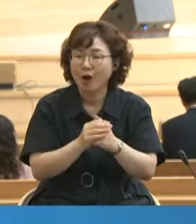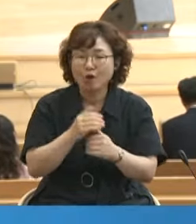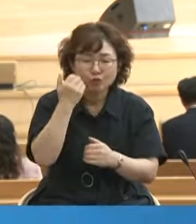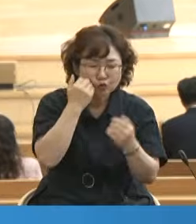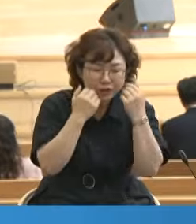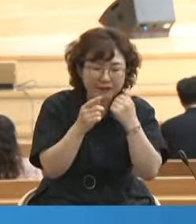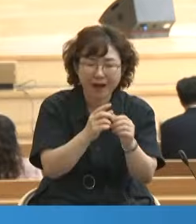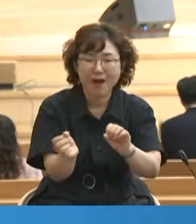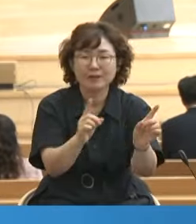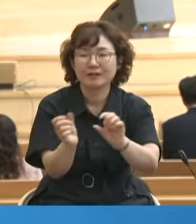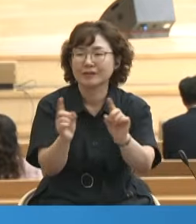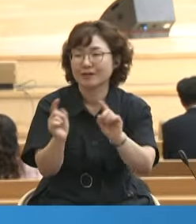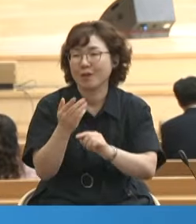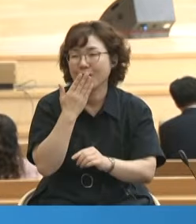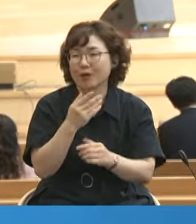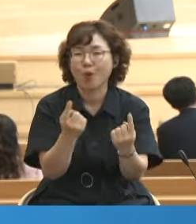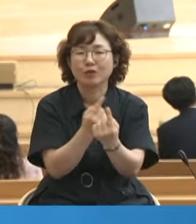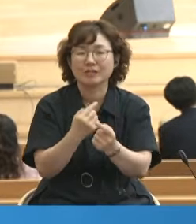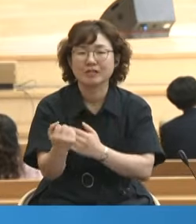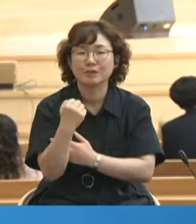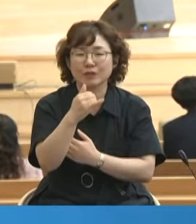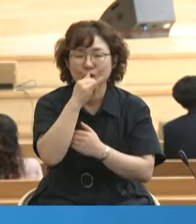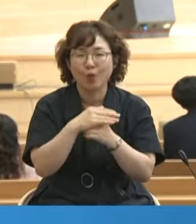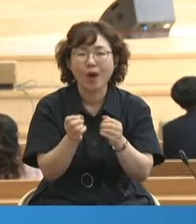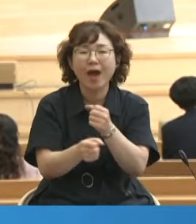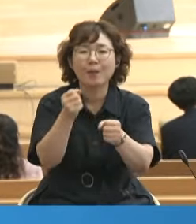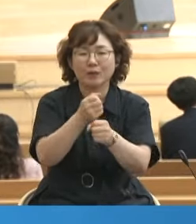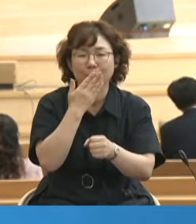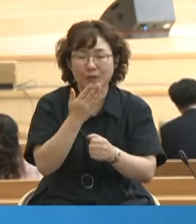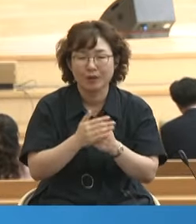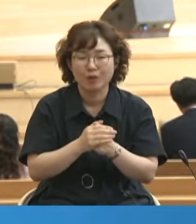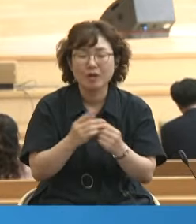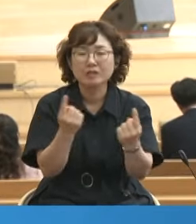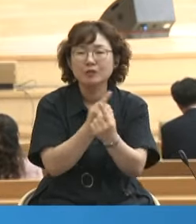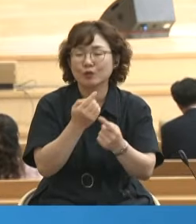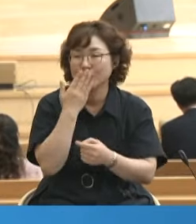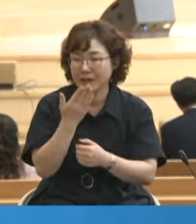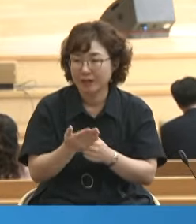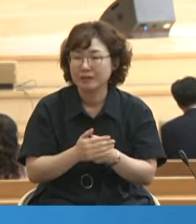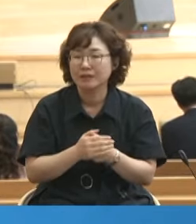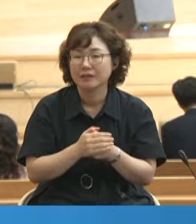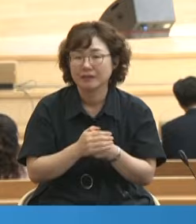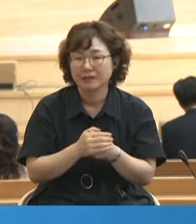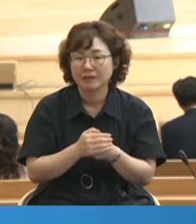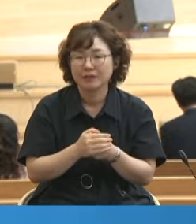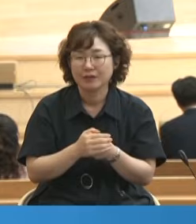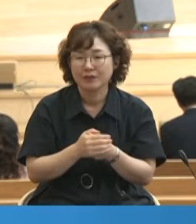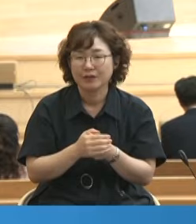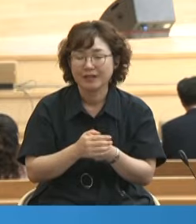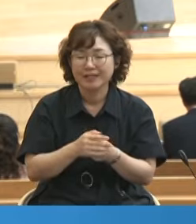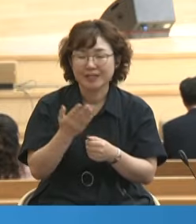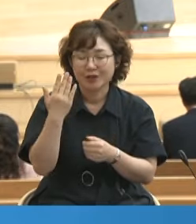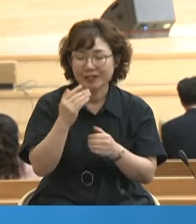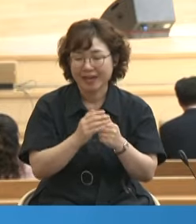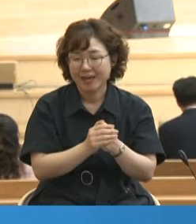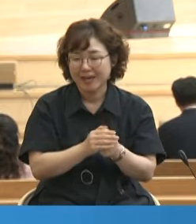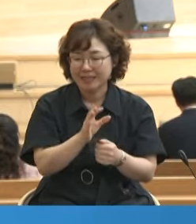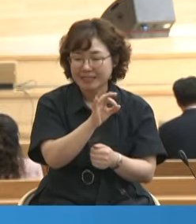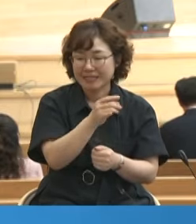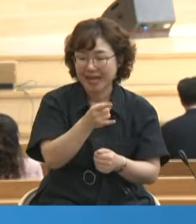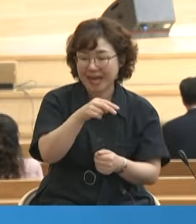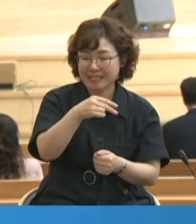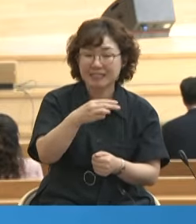수 있는 거예요. 고칠 수 있는 거예요. 회복시킬 수 있는 거예요. 치유시킬 수 있는 거예요. 여러분 구약의 에스겔 이 선지자